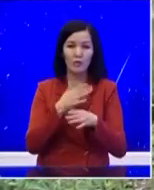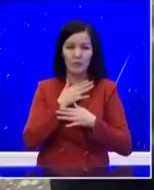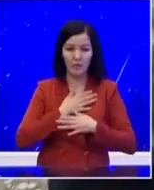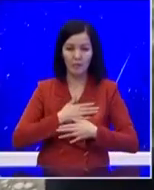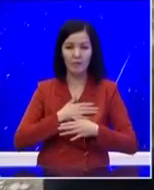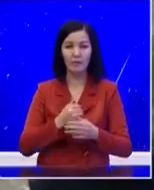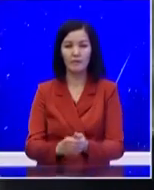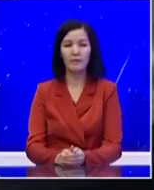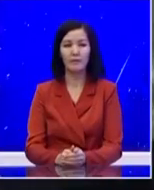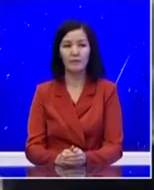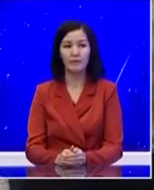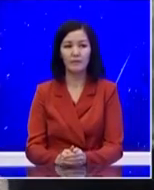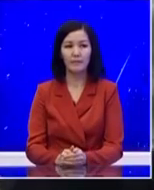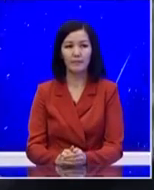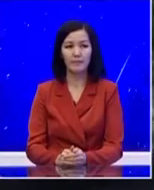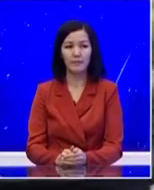шақырды.